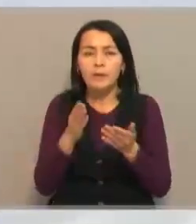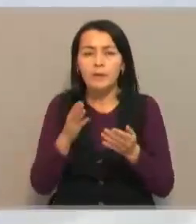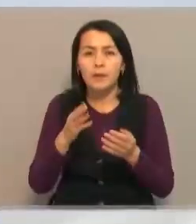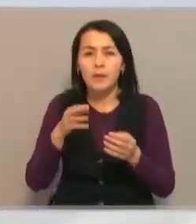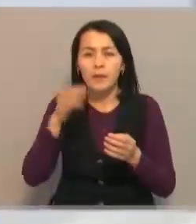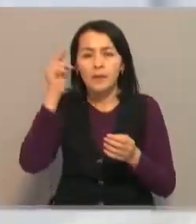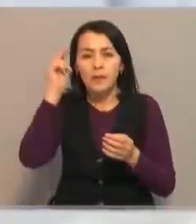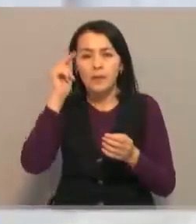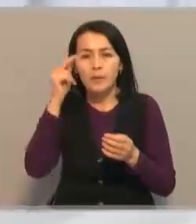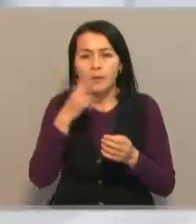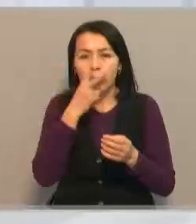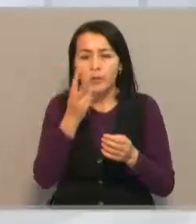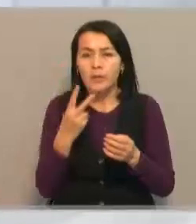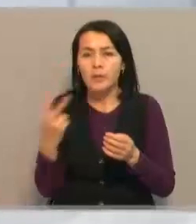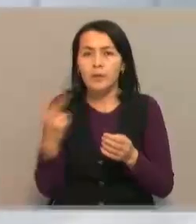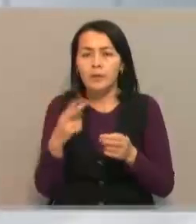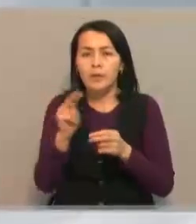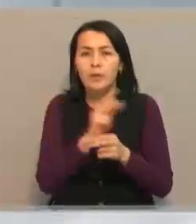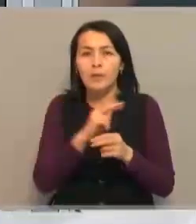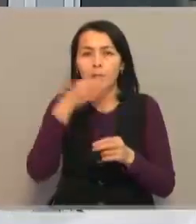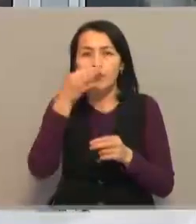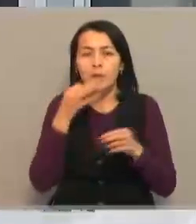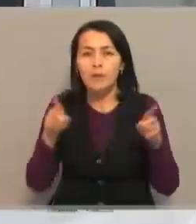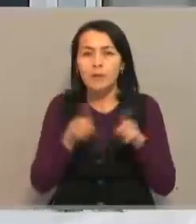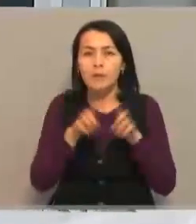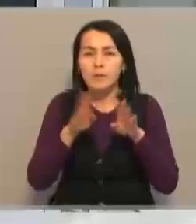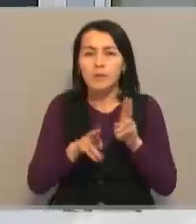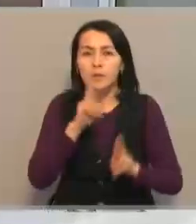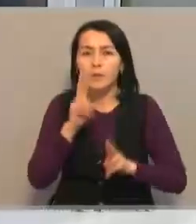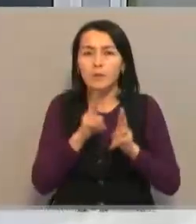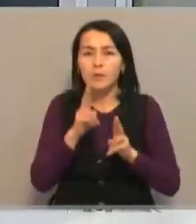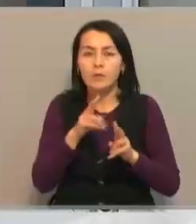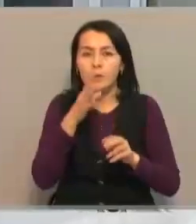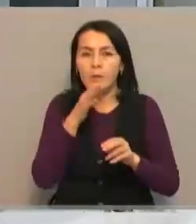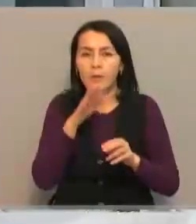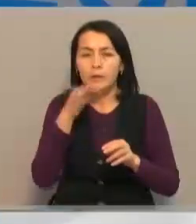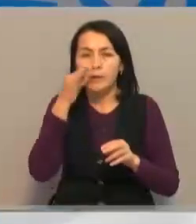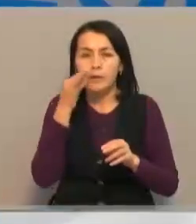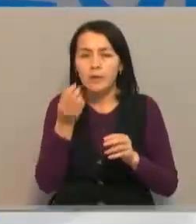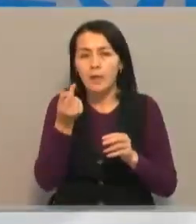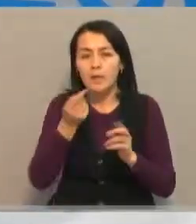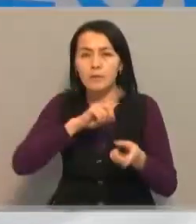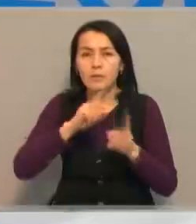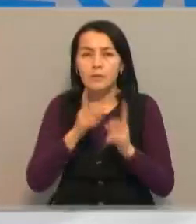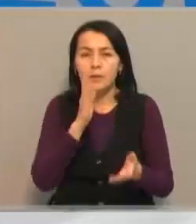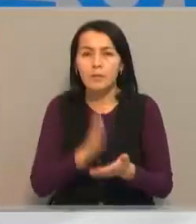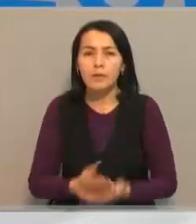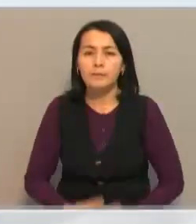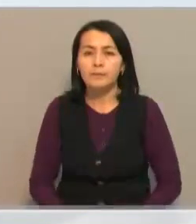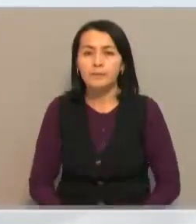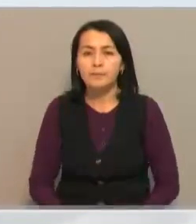біліктілігіне көз жеткізді. Қос тараптың емдеу әдісі бір, тек ота жасау барысындағы тәсілде өзгешелік бар